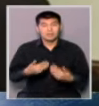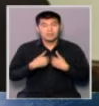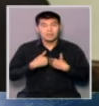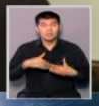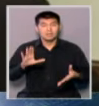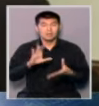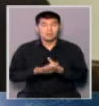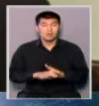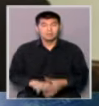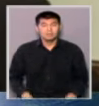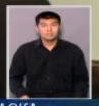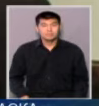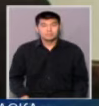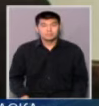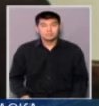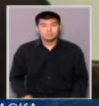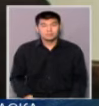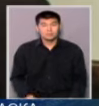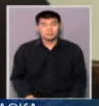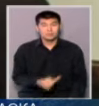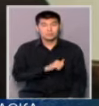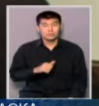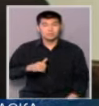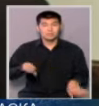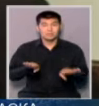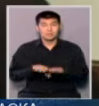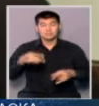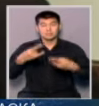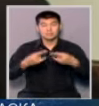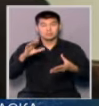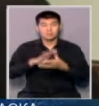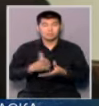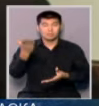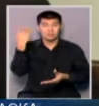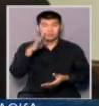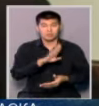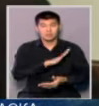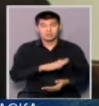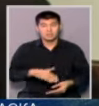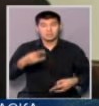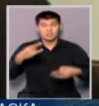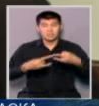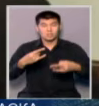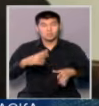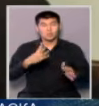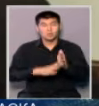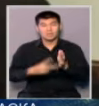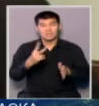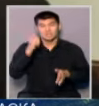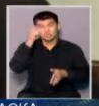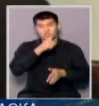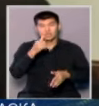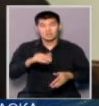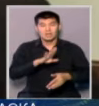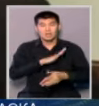танығаным осы өздерің сияқты телевизия арқылы танығам кезінде. Телевизордан 92 жыл